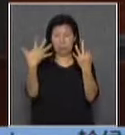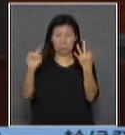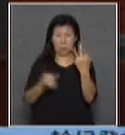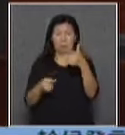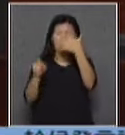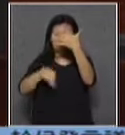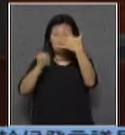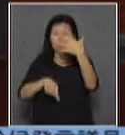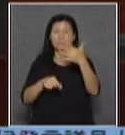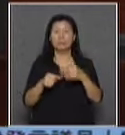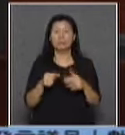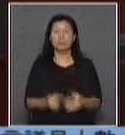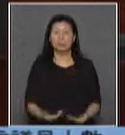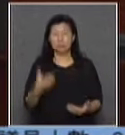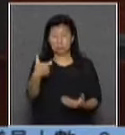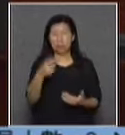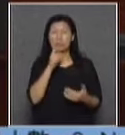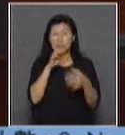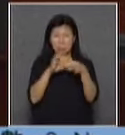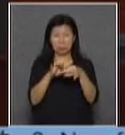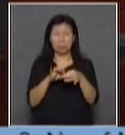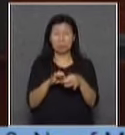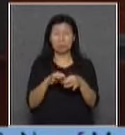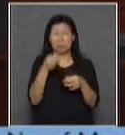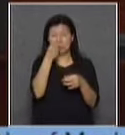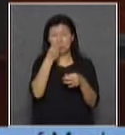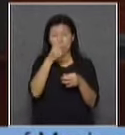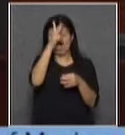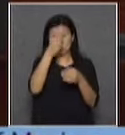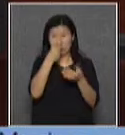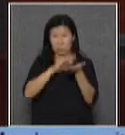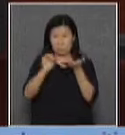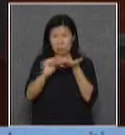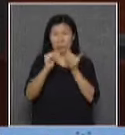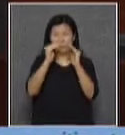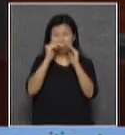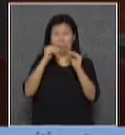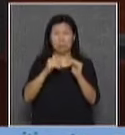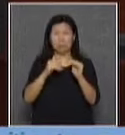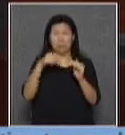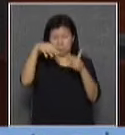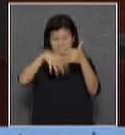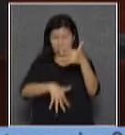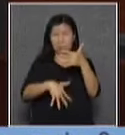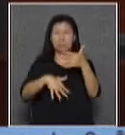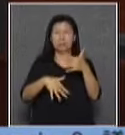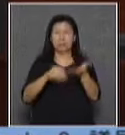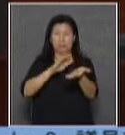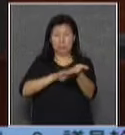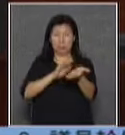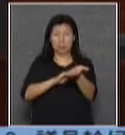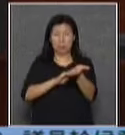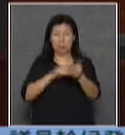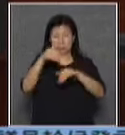385,500元，呢個呢是相當於食物及衛生局核下呢個醫療規